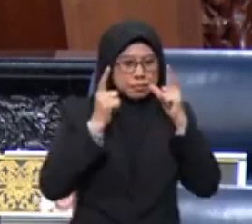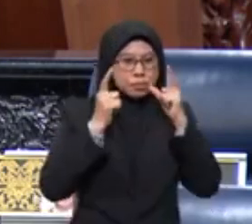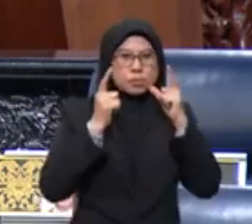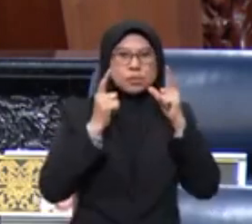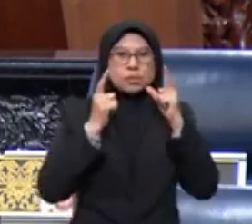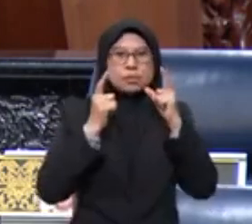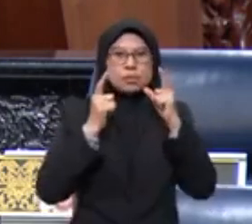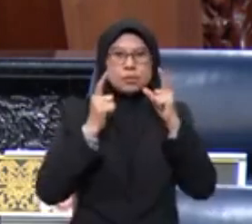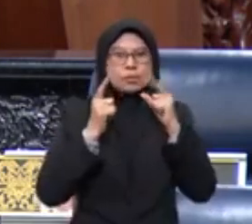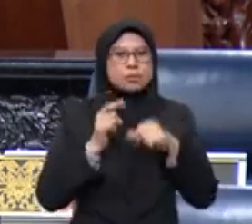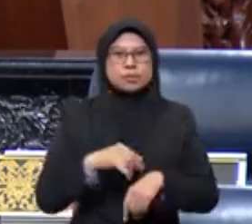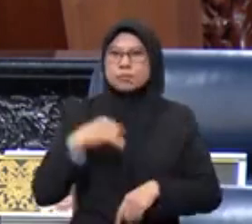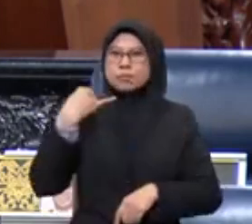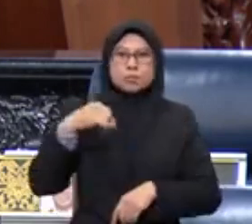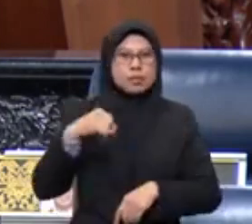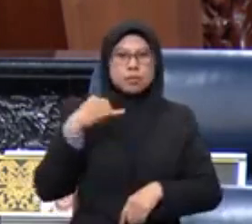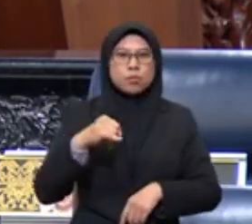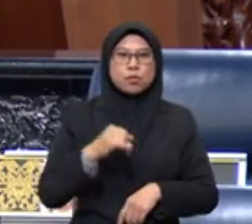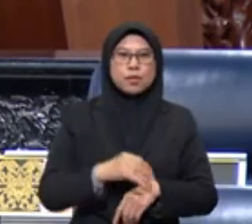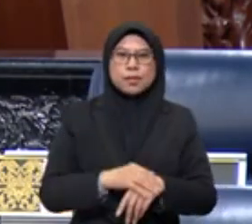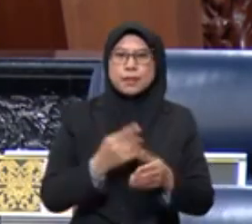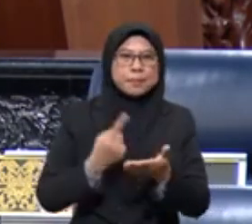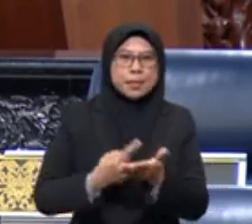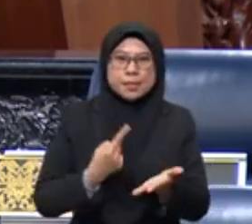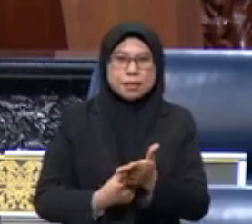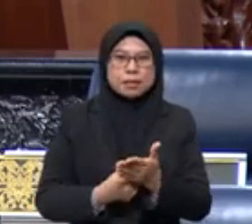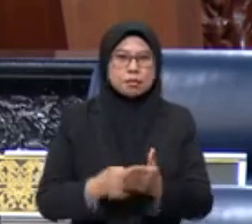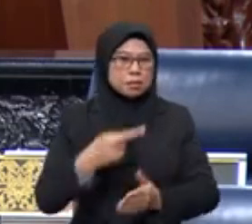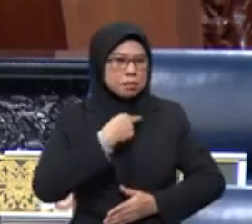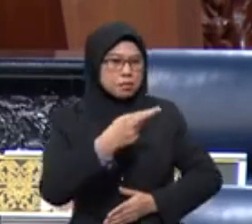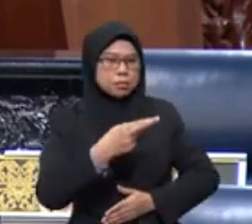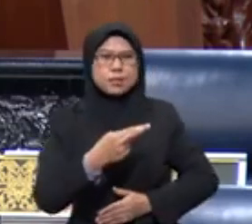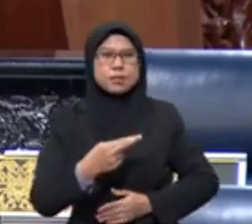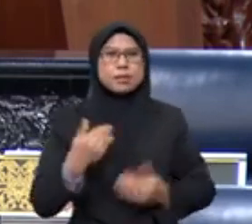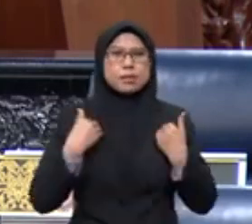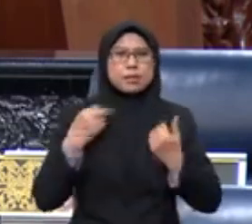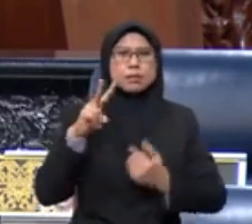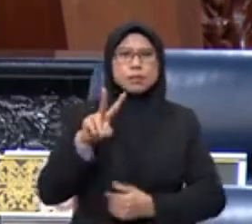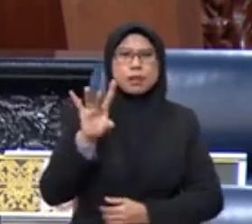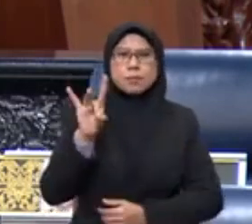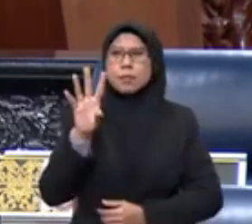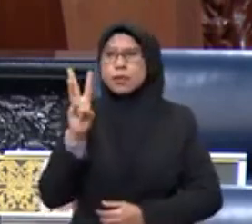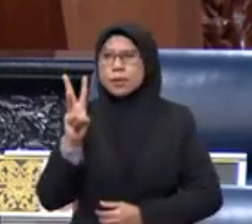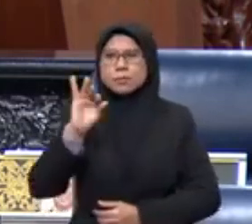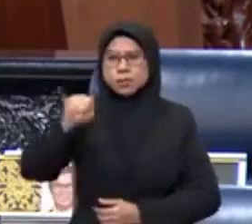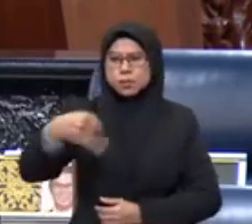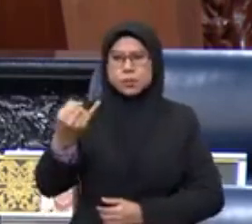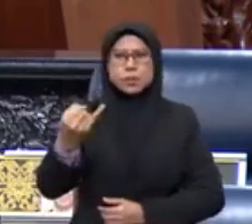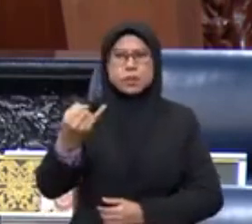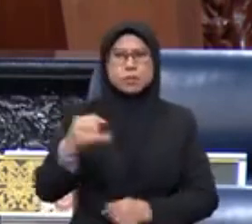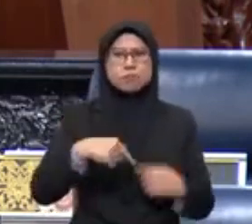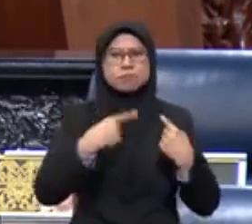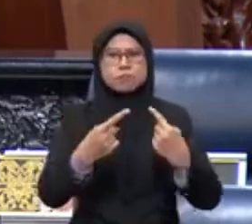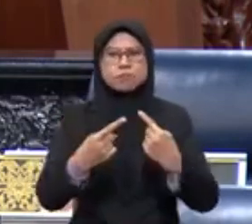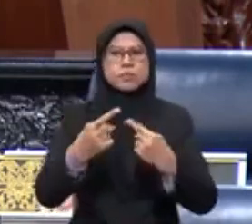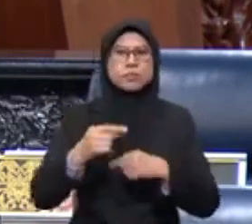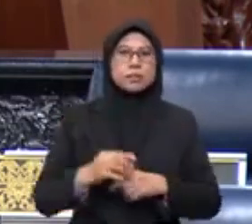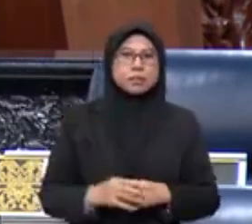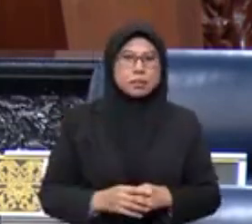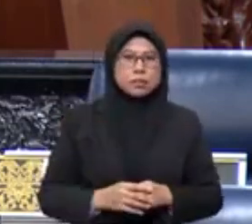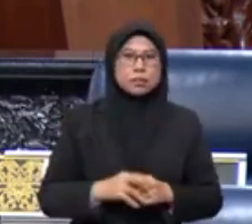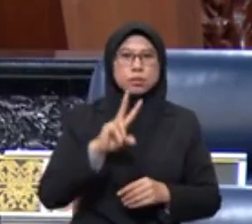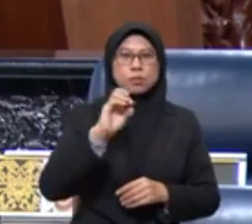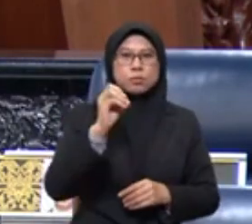dan tidak boleh dikompromi. Kerugian terkumpul sejumlah RM286 juta sejak tahun 2012